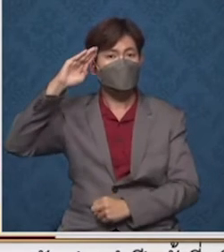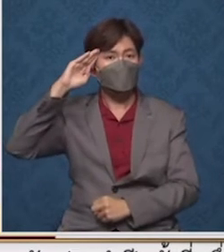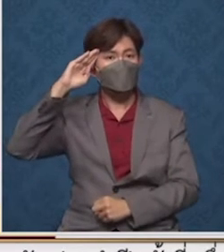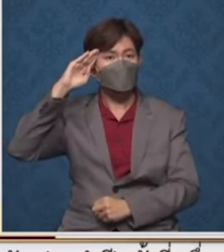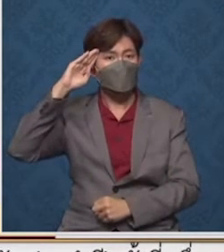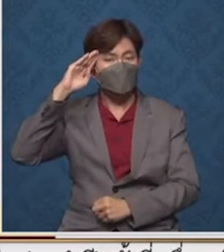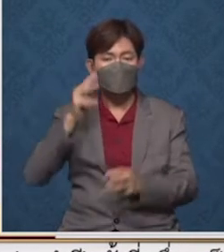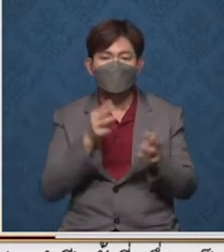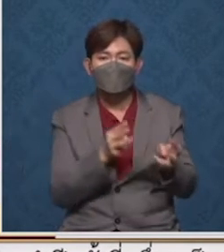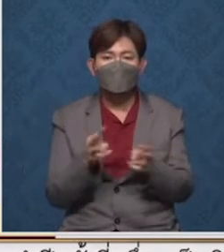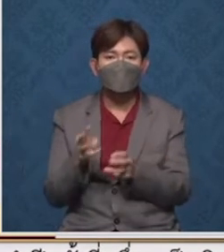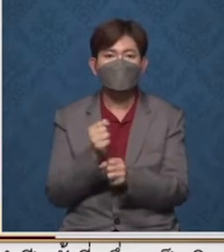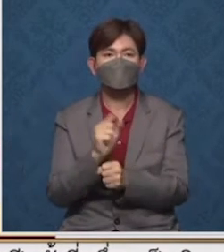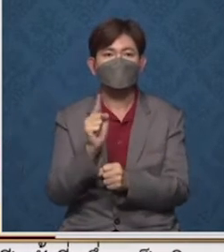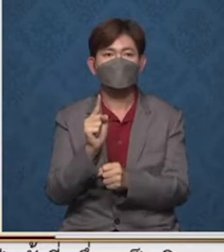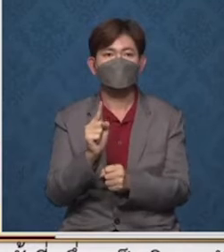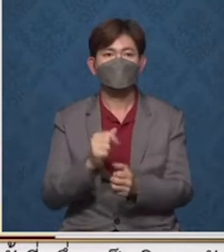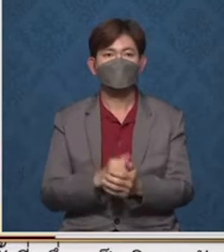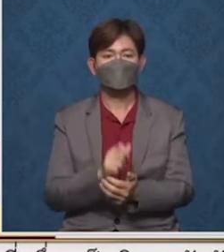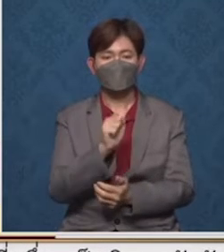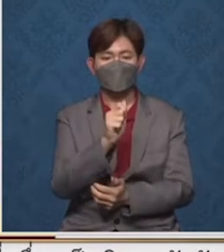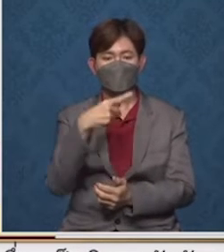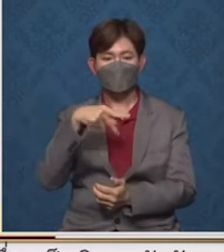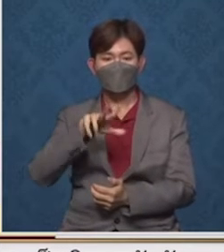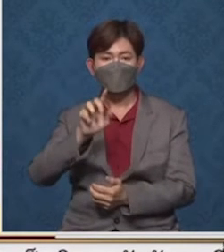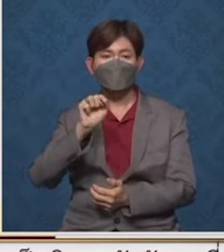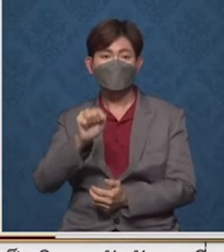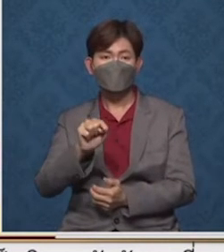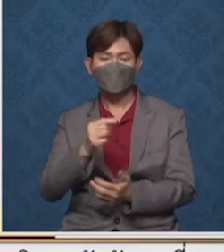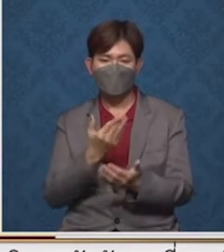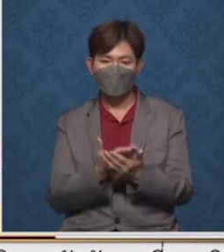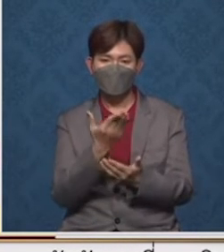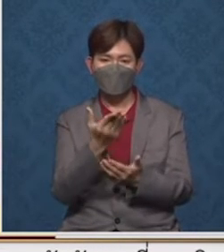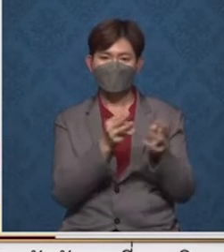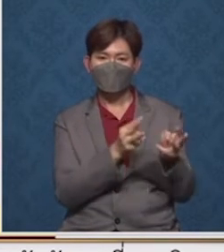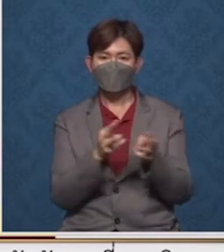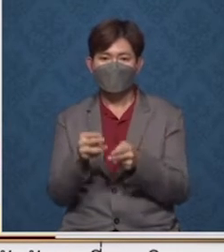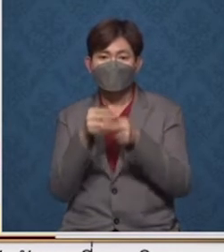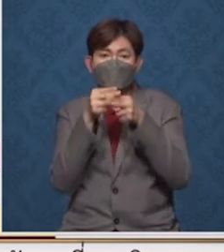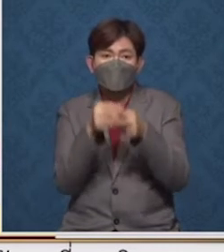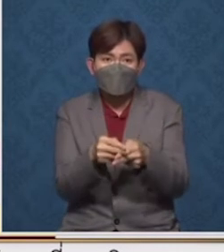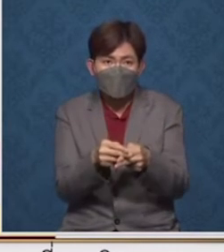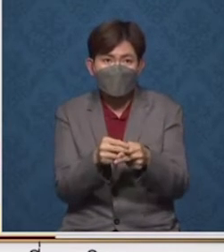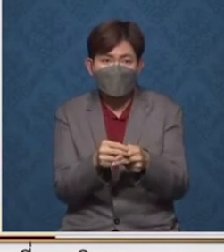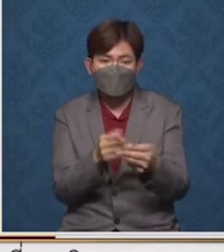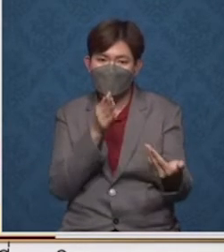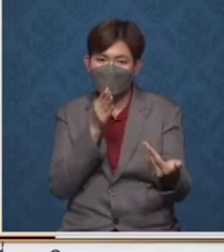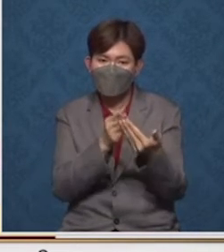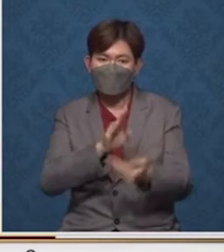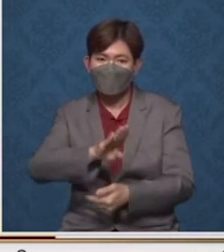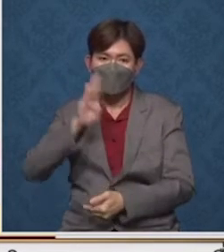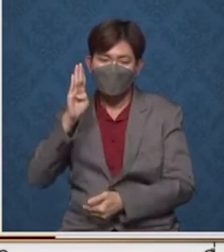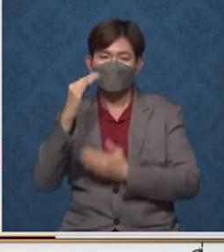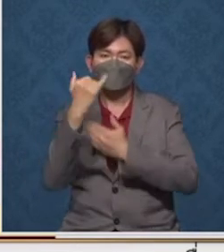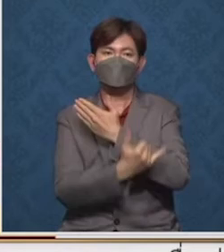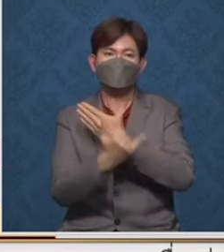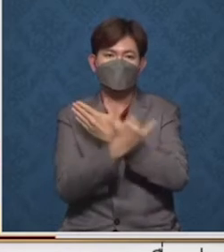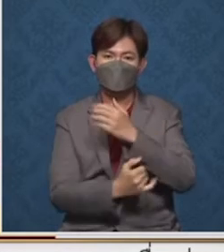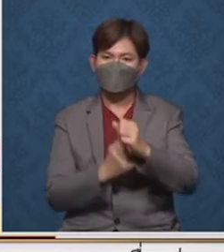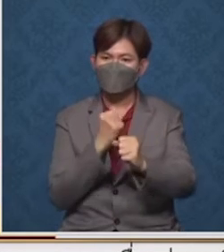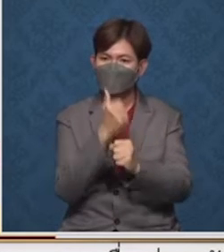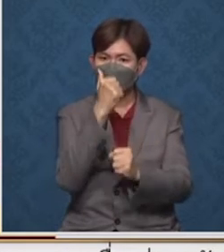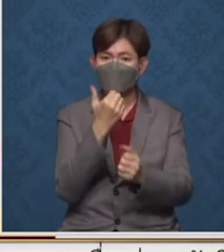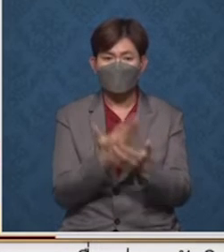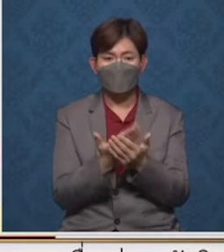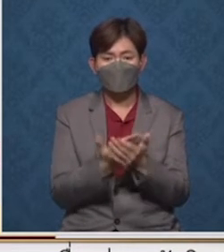ใช้วิธีการให้องค์การเภสัชเป็นตัวแทนซื้อบุหรี่เฉพาะเจาะจงจัดบริษัทต่างประเทศได้เลยในราคา